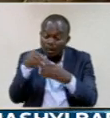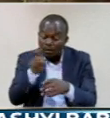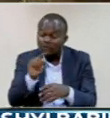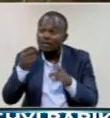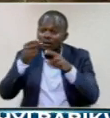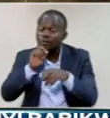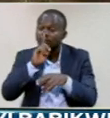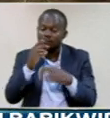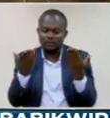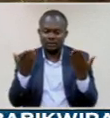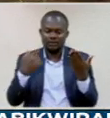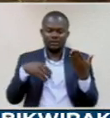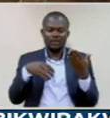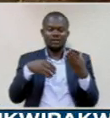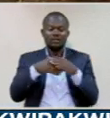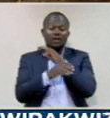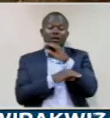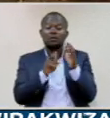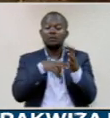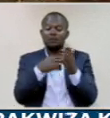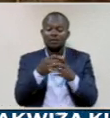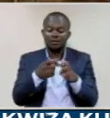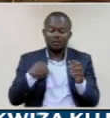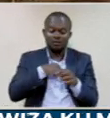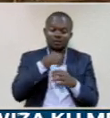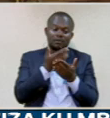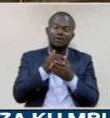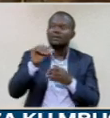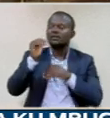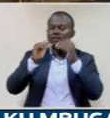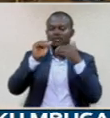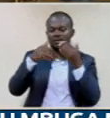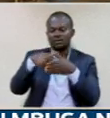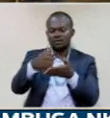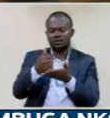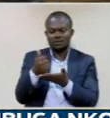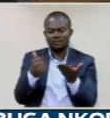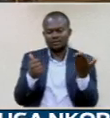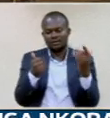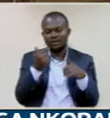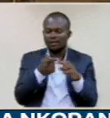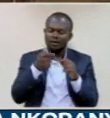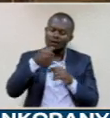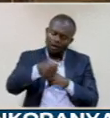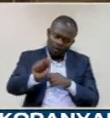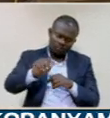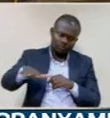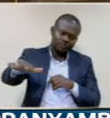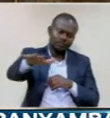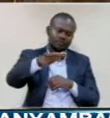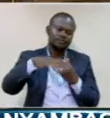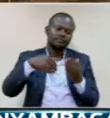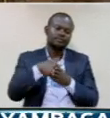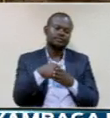nzego akagari ko karananiwe ariko twagombaga kwitabaza izindi nzego zikadutabara ariko aho ngaho